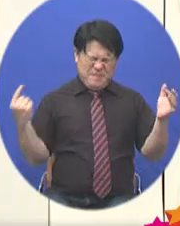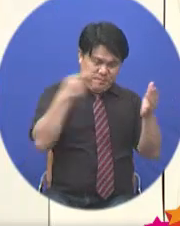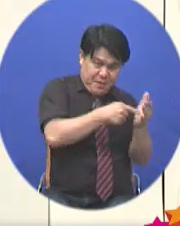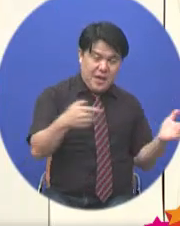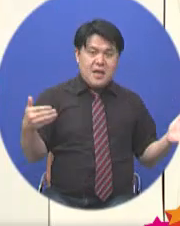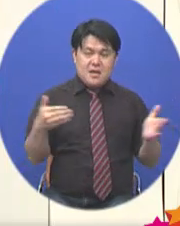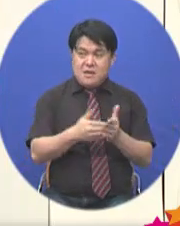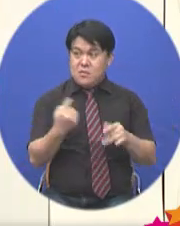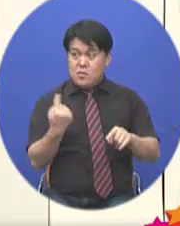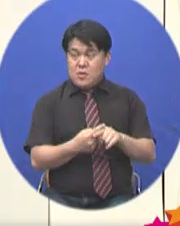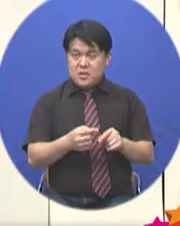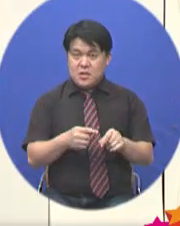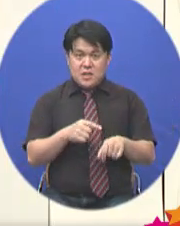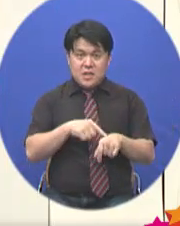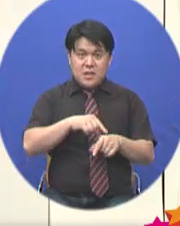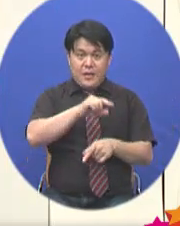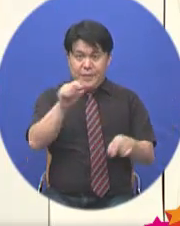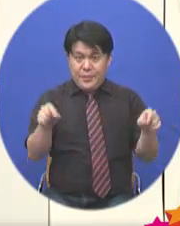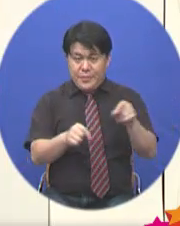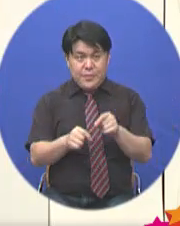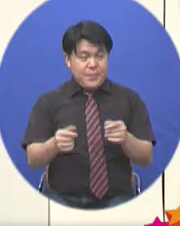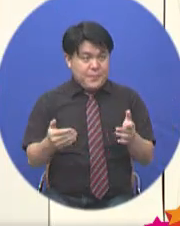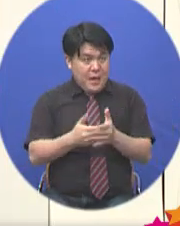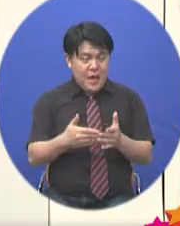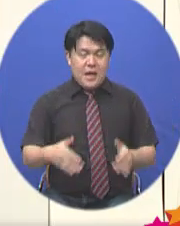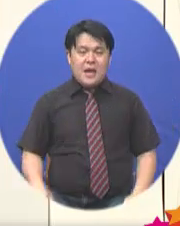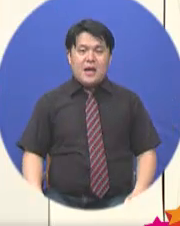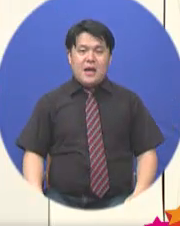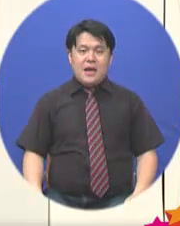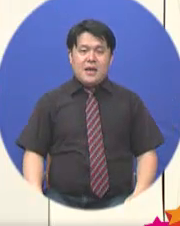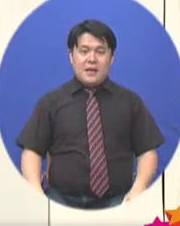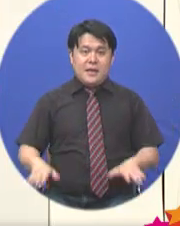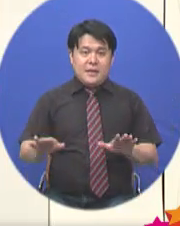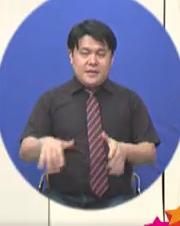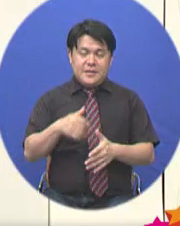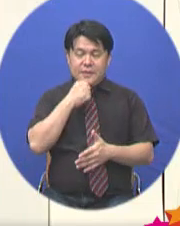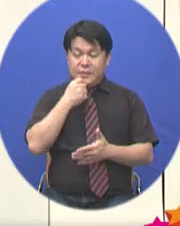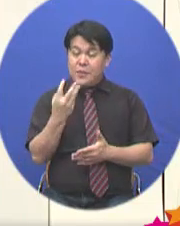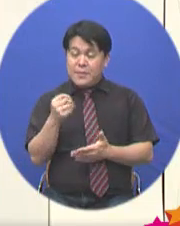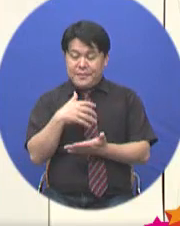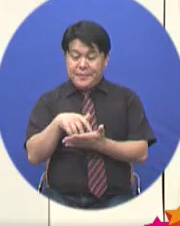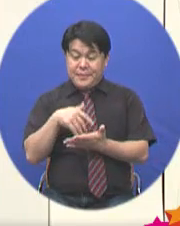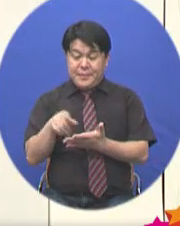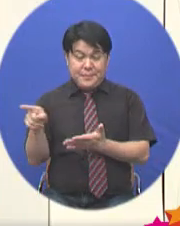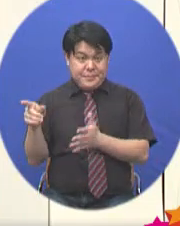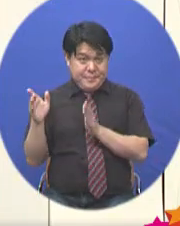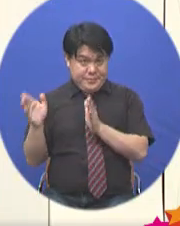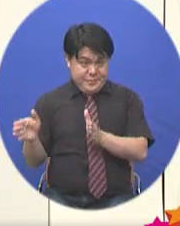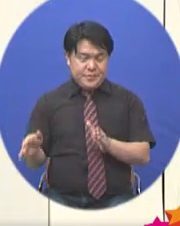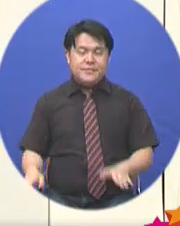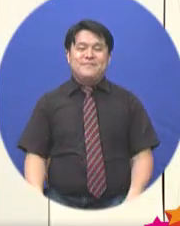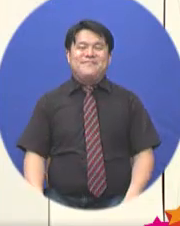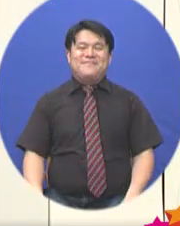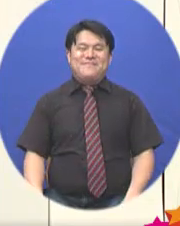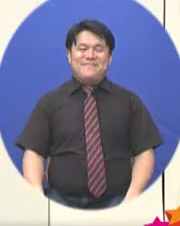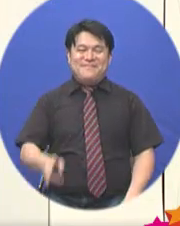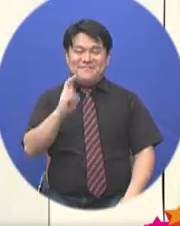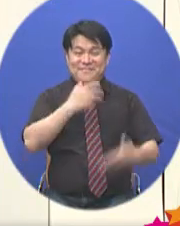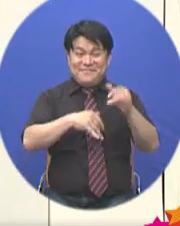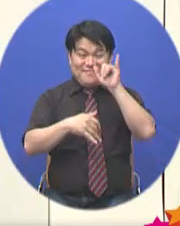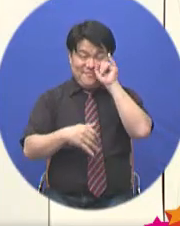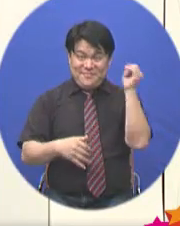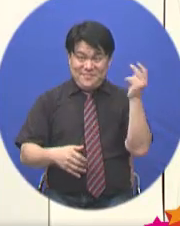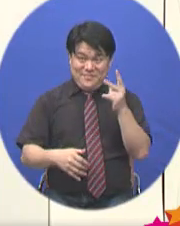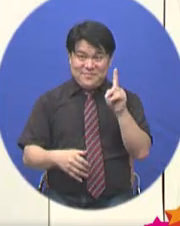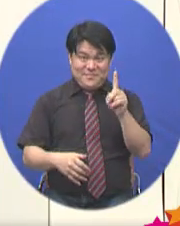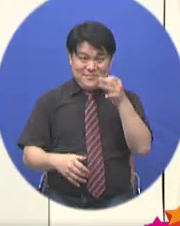시간이 흘렀네요. 네. 자 저희가 시상 집계를 하는 동안에 네. 예 뮤직비디오 하나